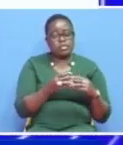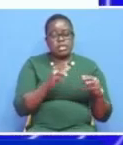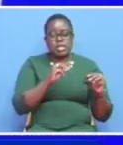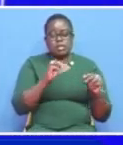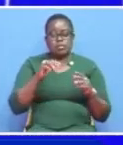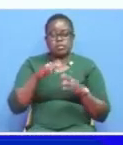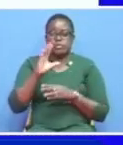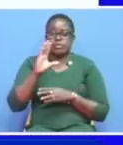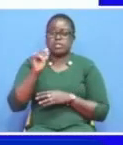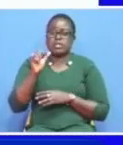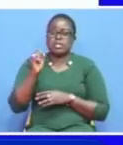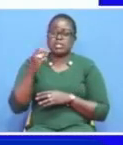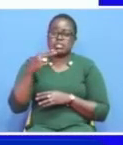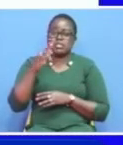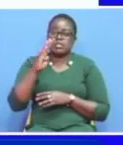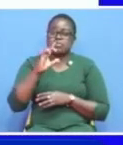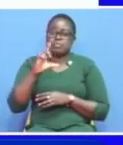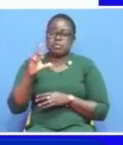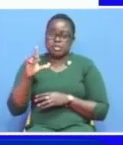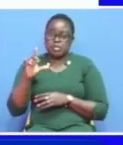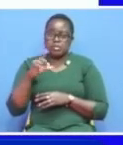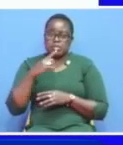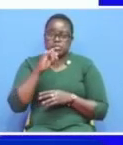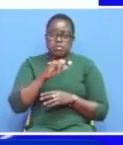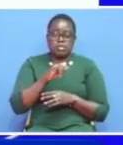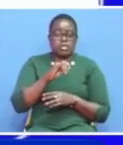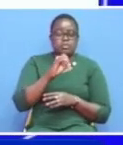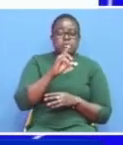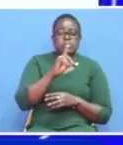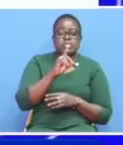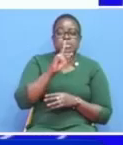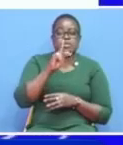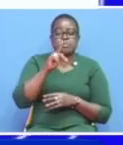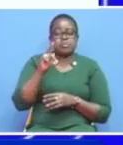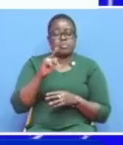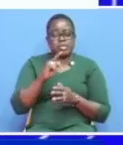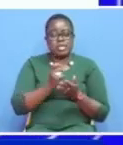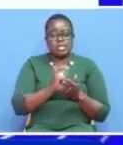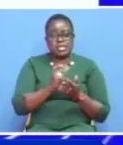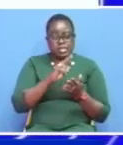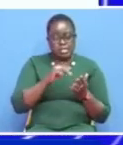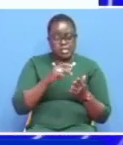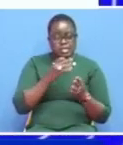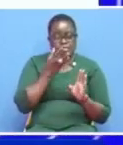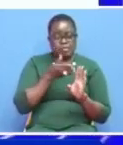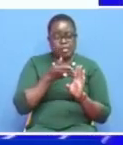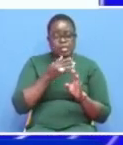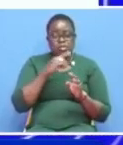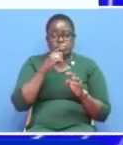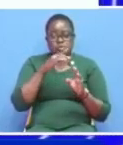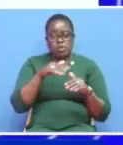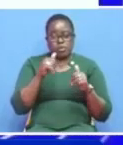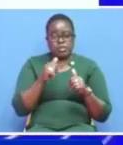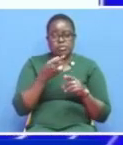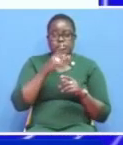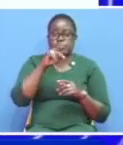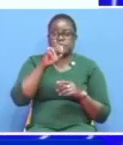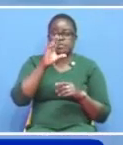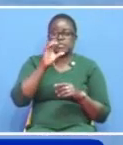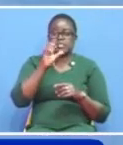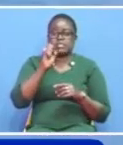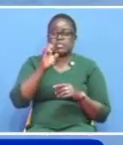bill Ndiyo undi BP asome file. Kukoja ripoti kutoka kwa prosecutor. Sasa hapo ndiyo tutajua we